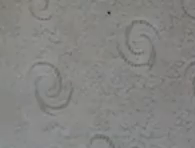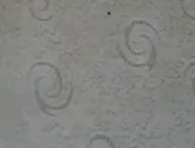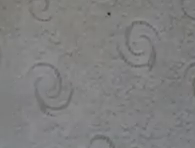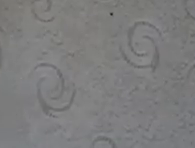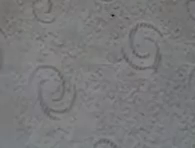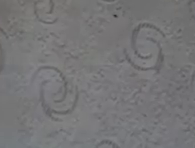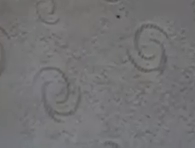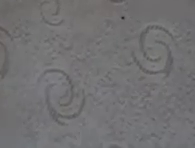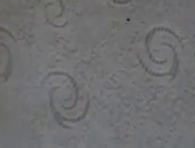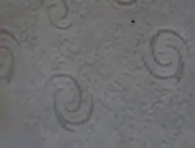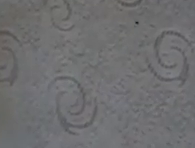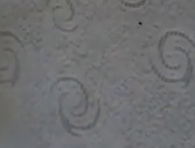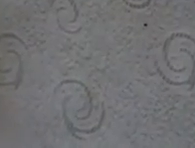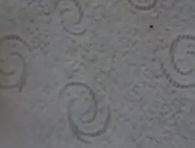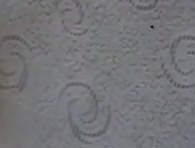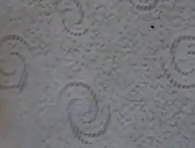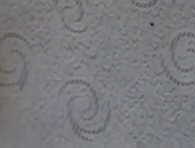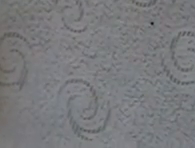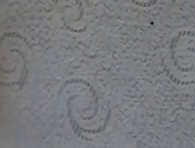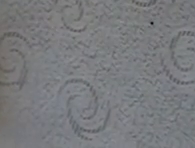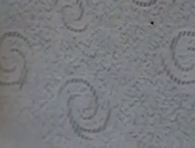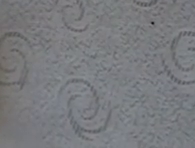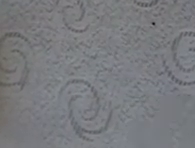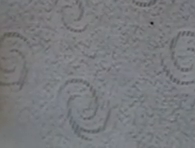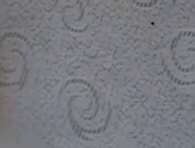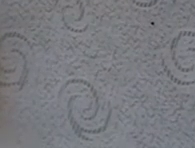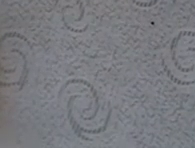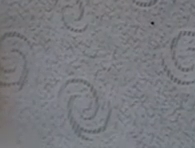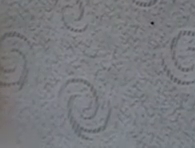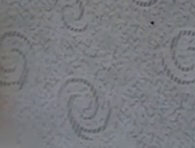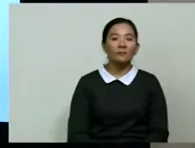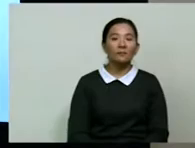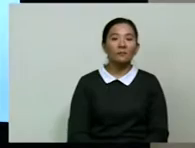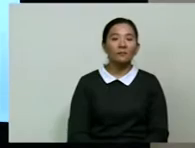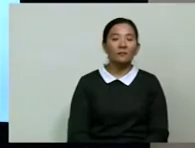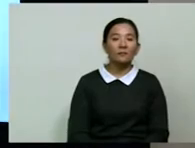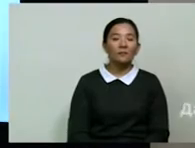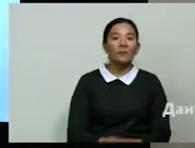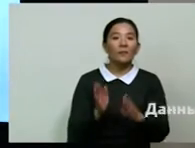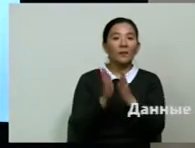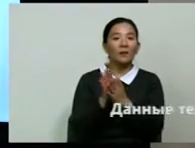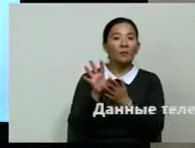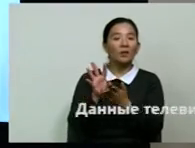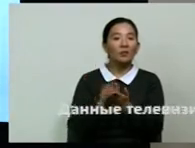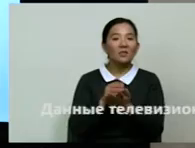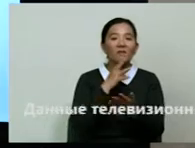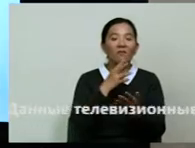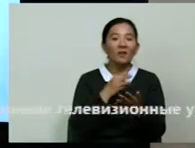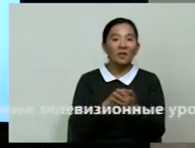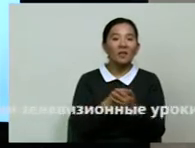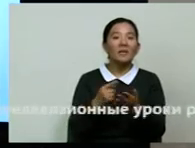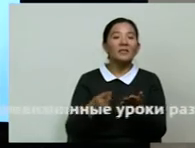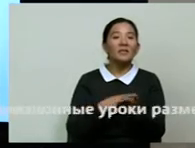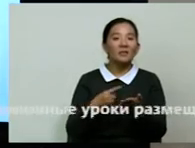параметрах магнитной индукции, я предлагаю перейти к домашнему заданию. Перерисуйте, пожалуйста,